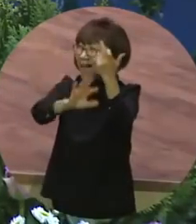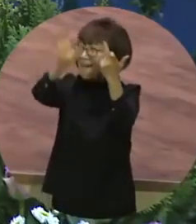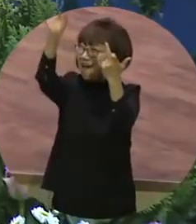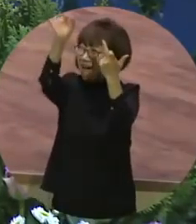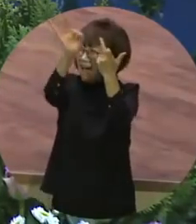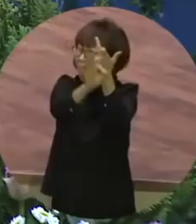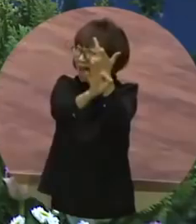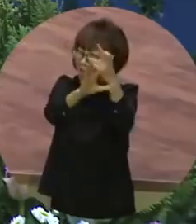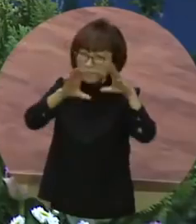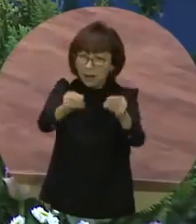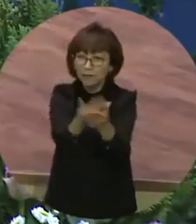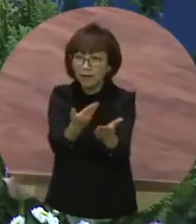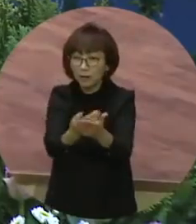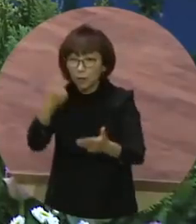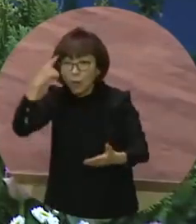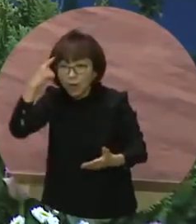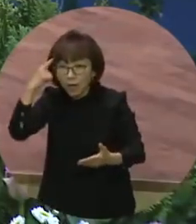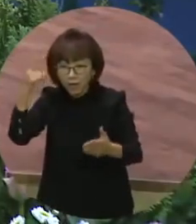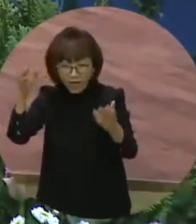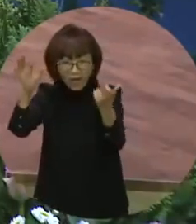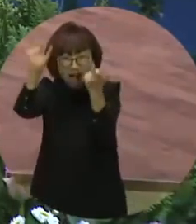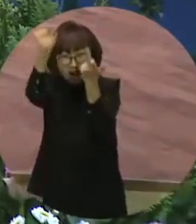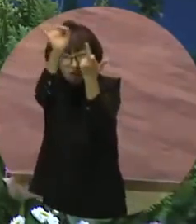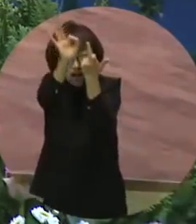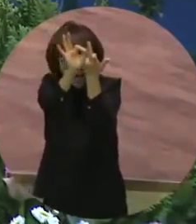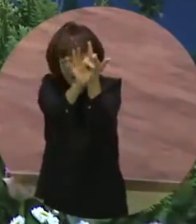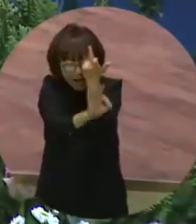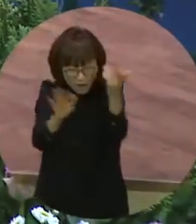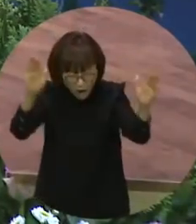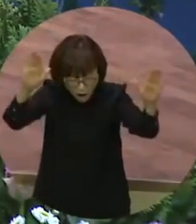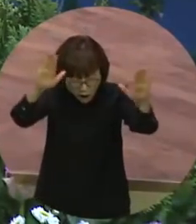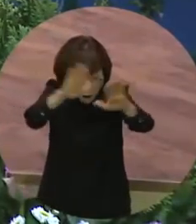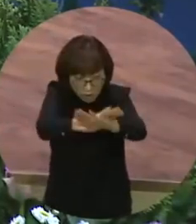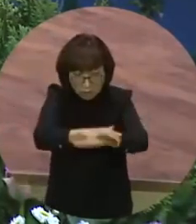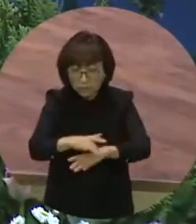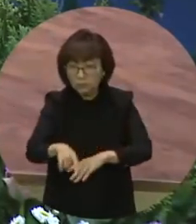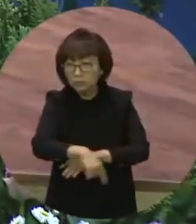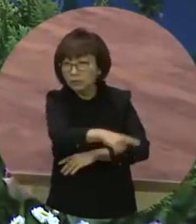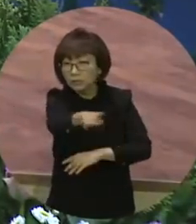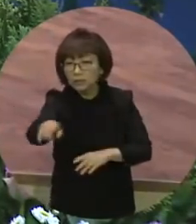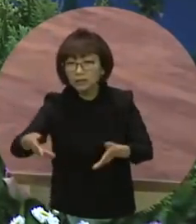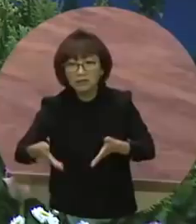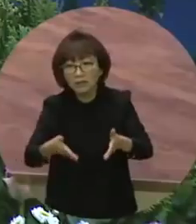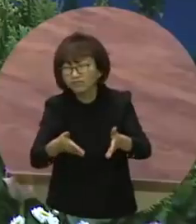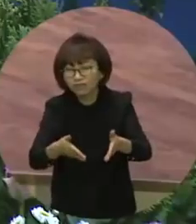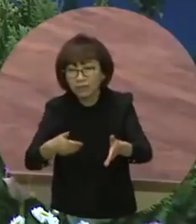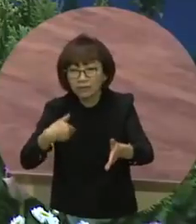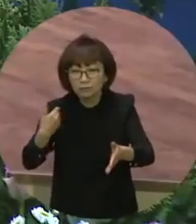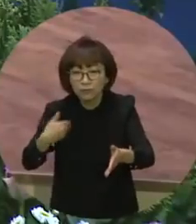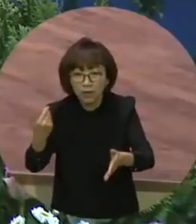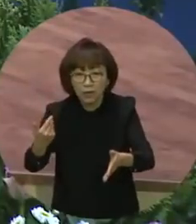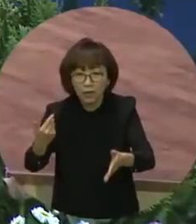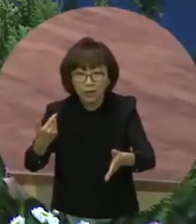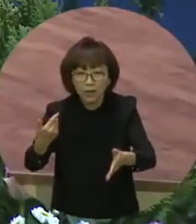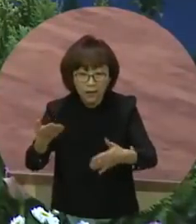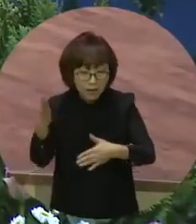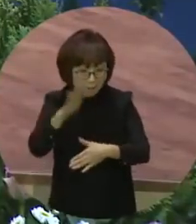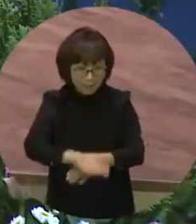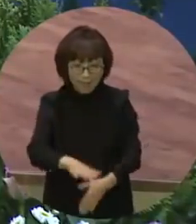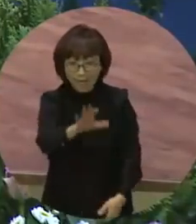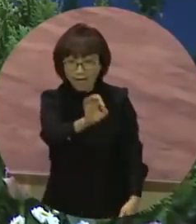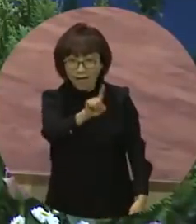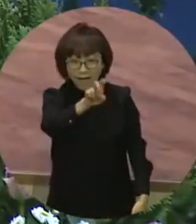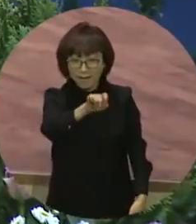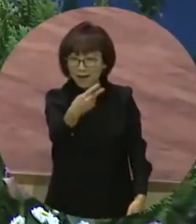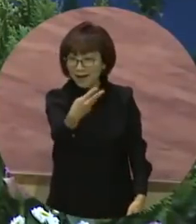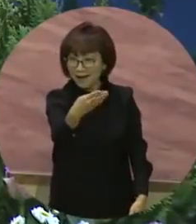왜? 어두웠지만 지형을 모르니까 그 지형은 그 사람 그 아말렉 사람들 잘하니까 모르니까 그냥 몰래 해가 지기 전에 다